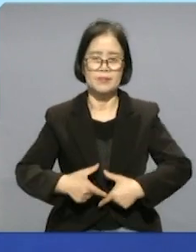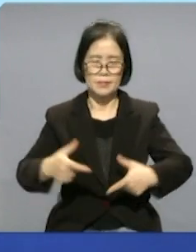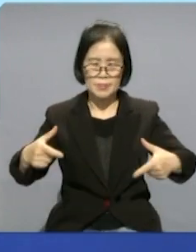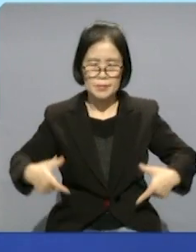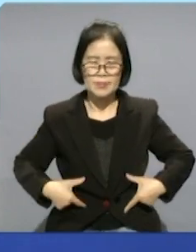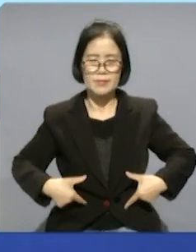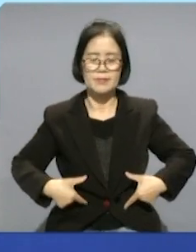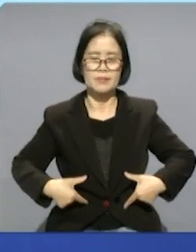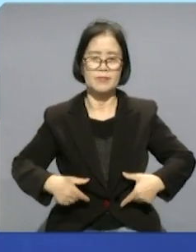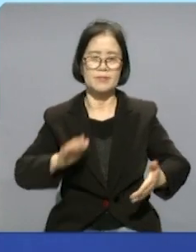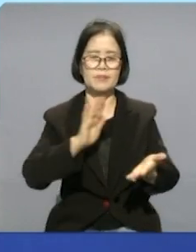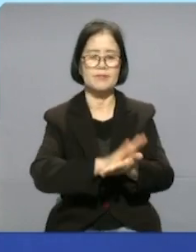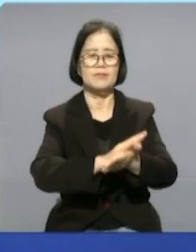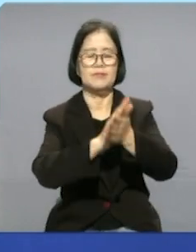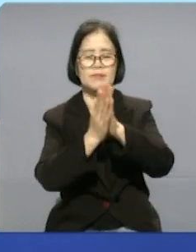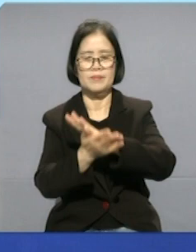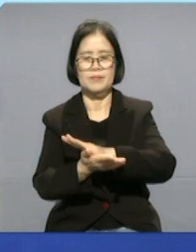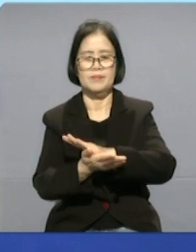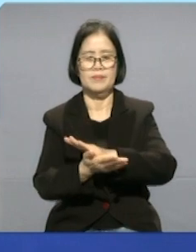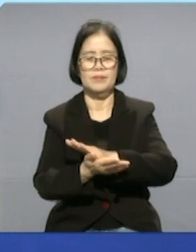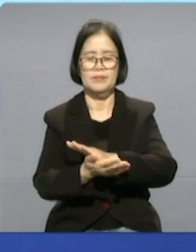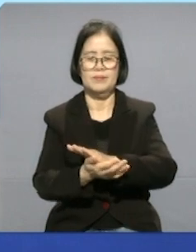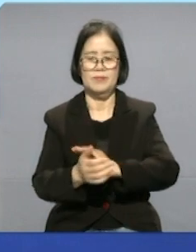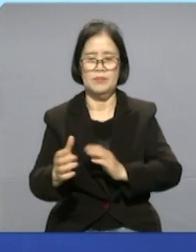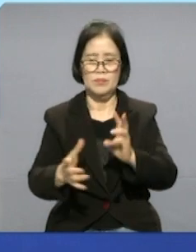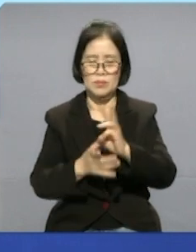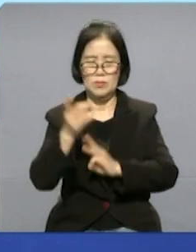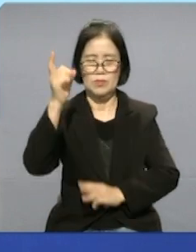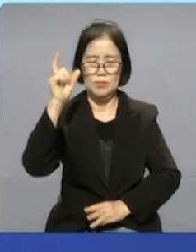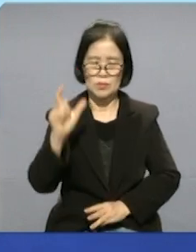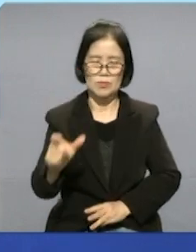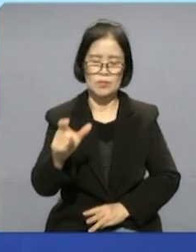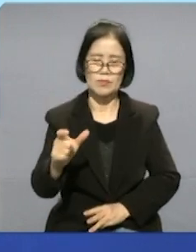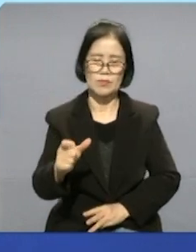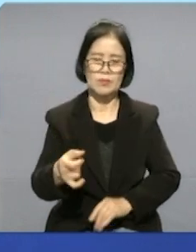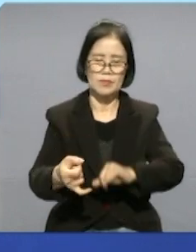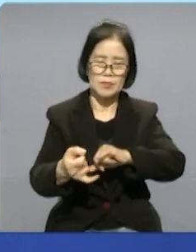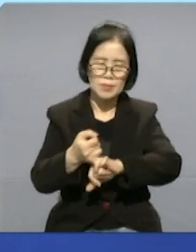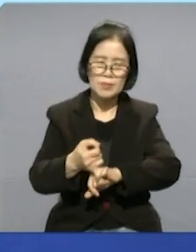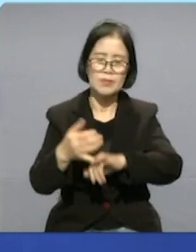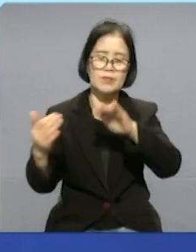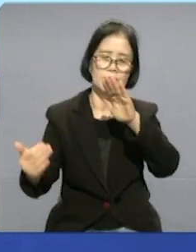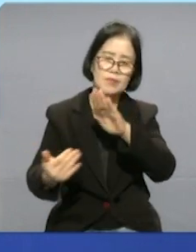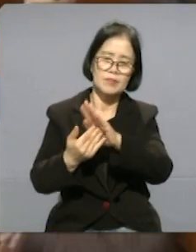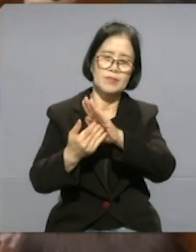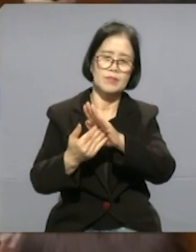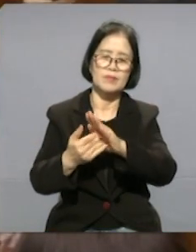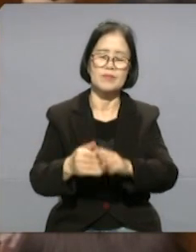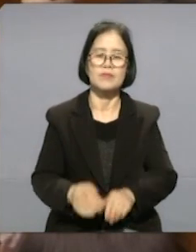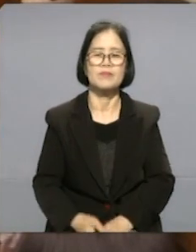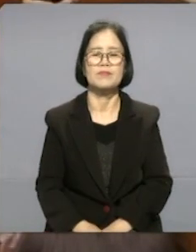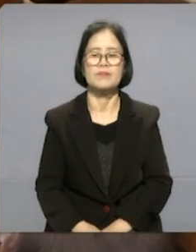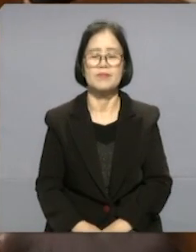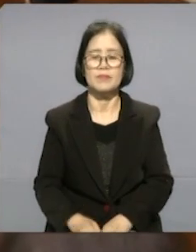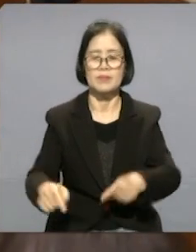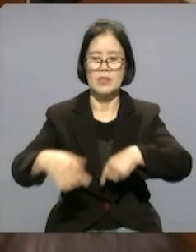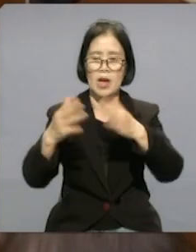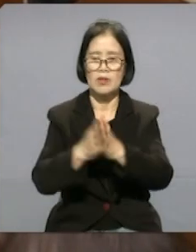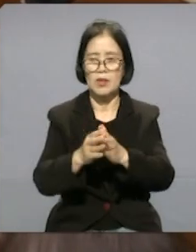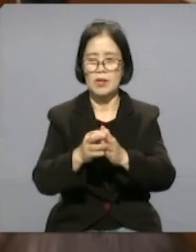담대한 변화와 견고한 통합을 반드시 이뤄내도록 하겠습니다. 당의